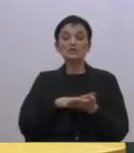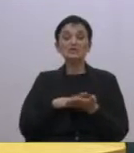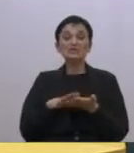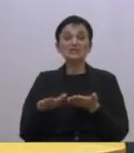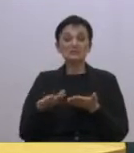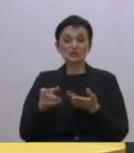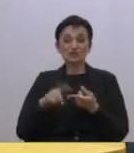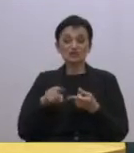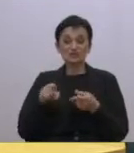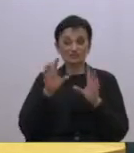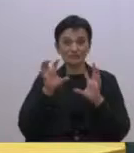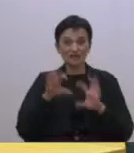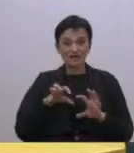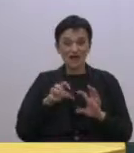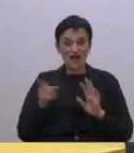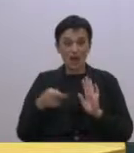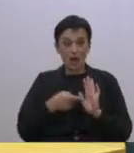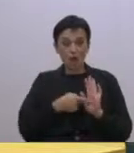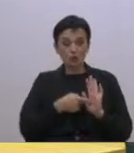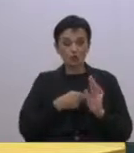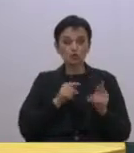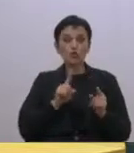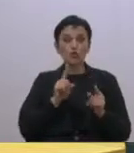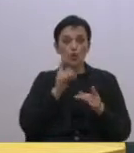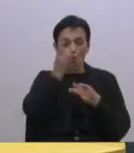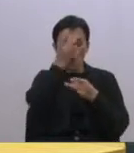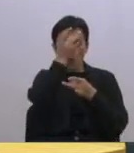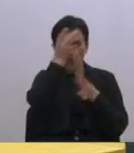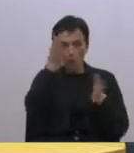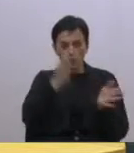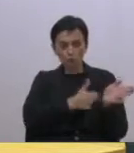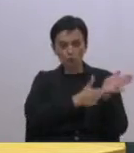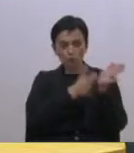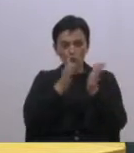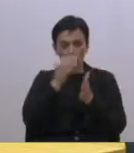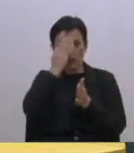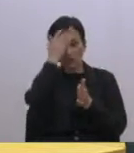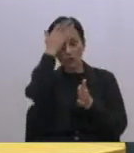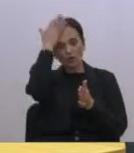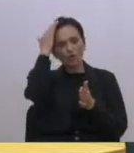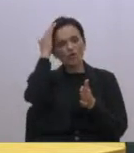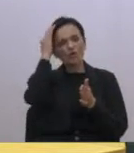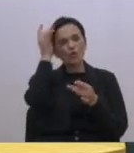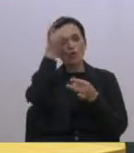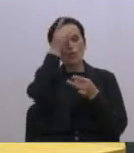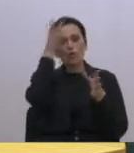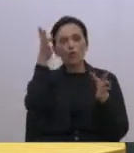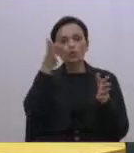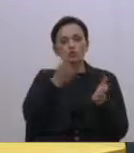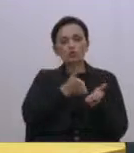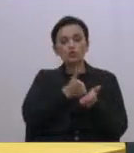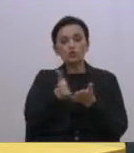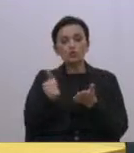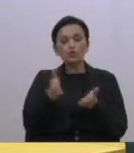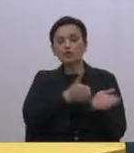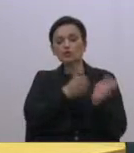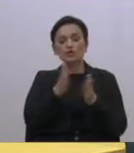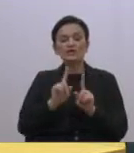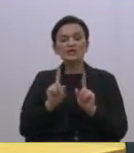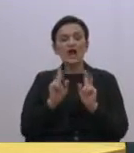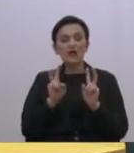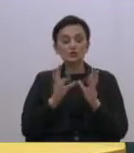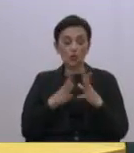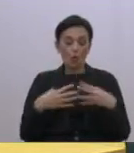კანონით, ფაქტობრივად არის უკვე კულტურულ წრილში გადასული. კულტურულ წრილში გადასული რას ნიშნავს? რომ მაგალითად აი ოჯახის